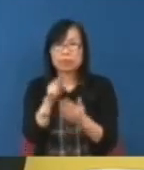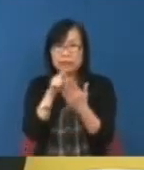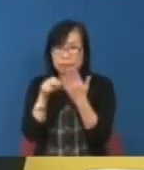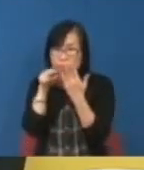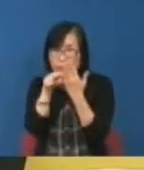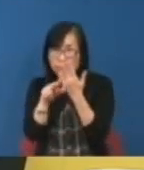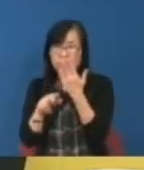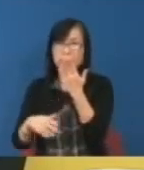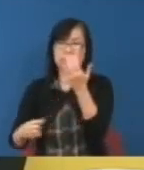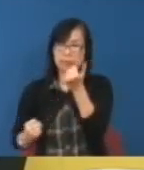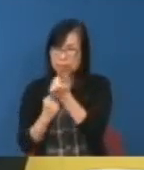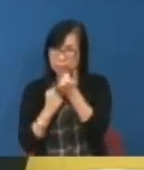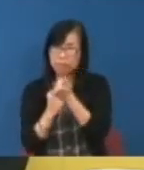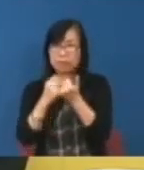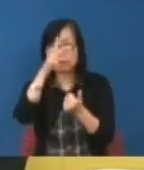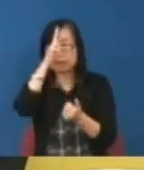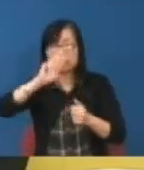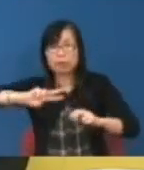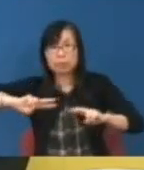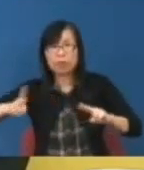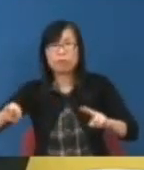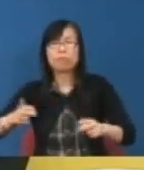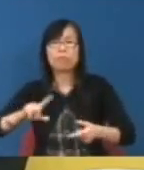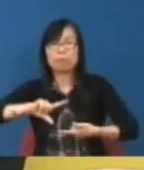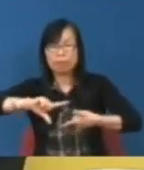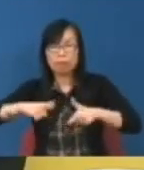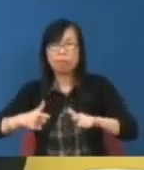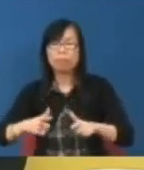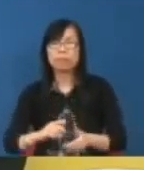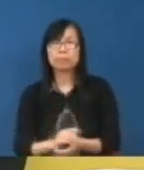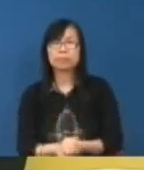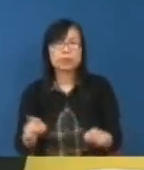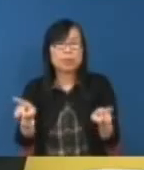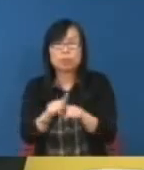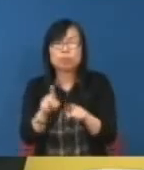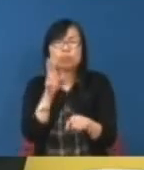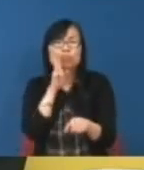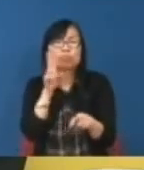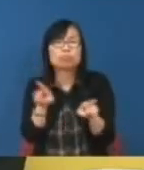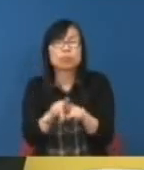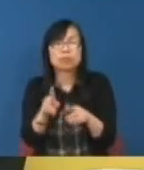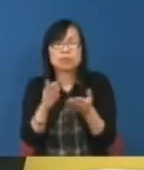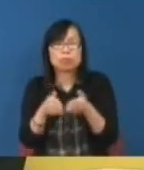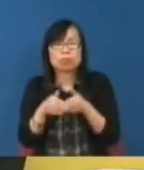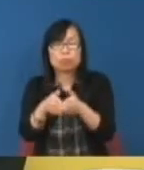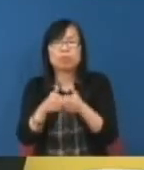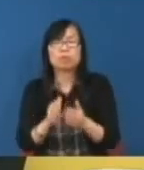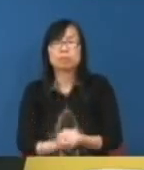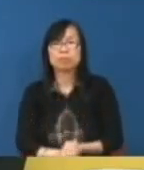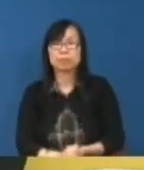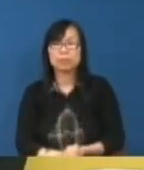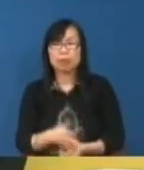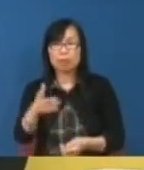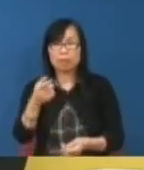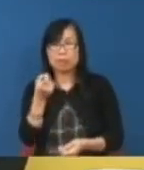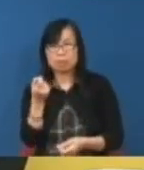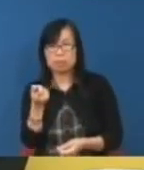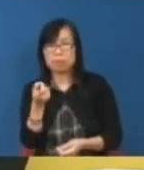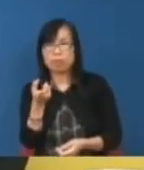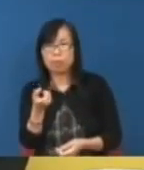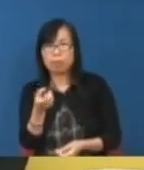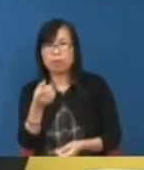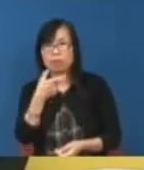支持嗰個政改方案，就更加係坐埋一條船啦。將來有咩嗰啲小恩小惠啊、